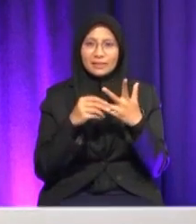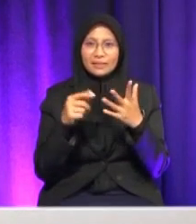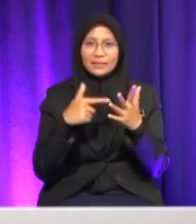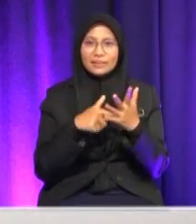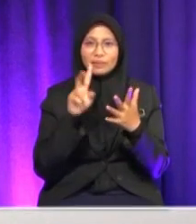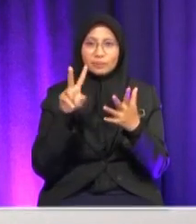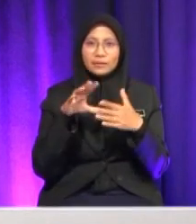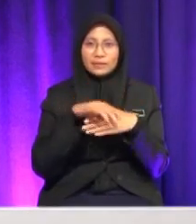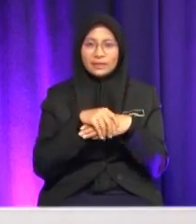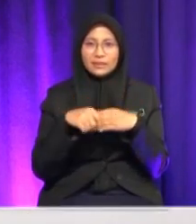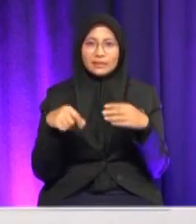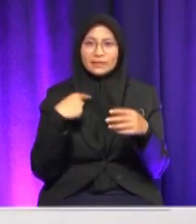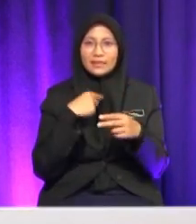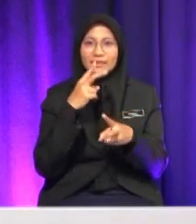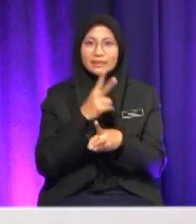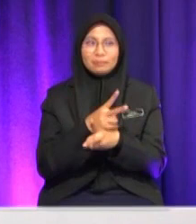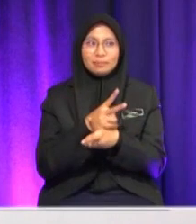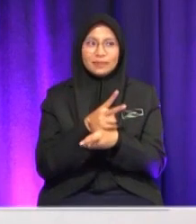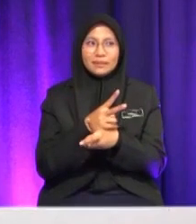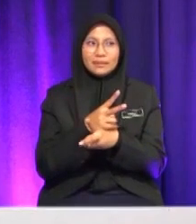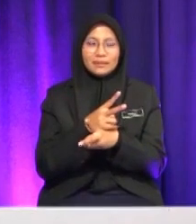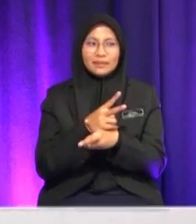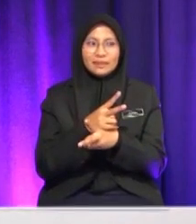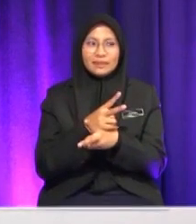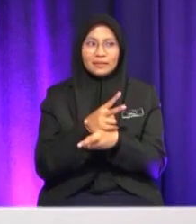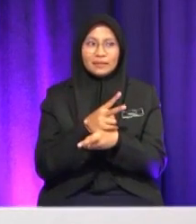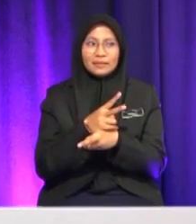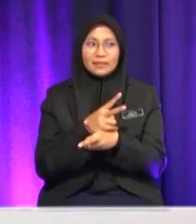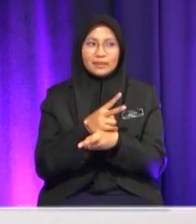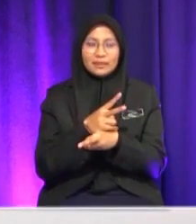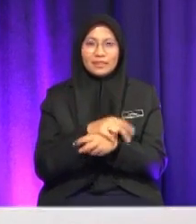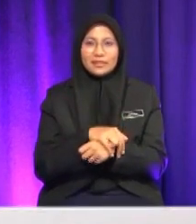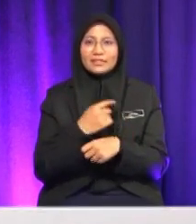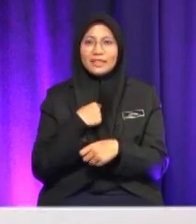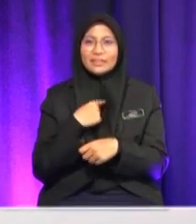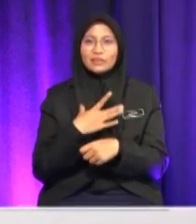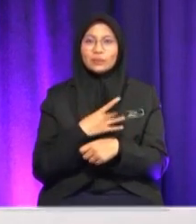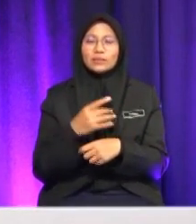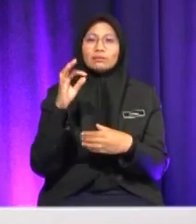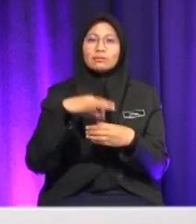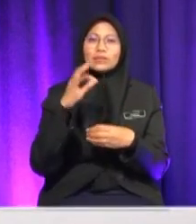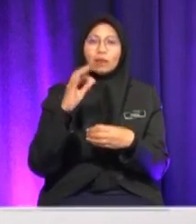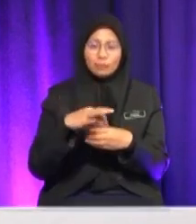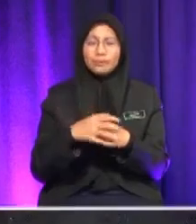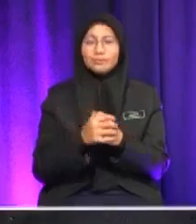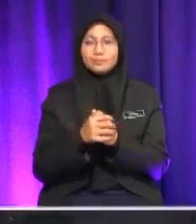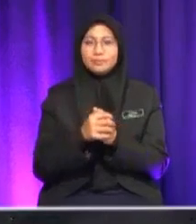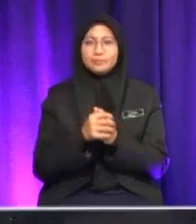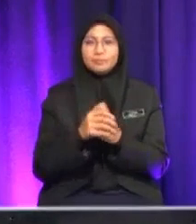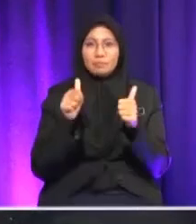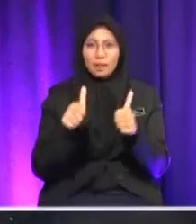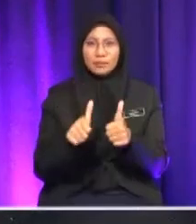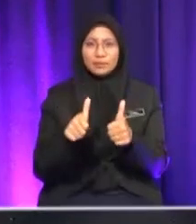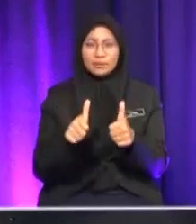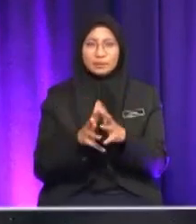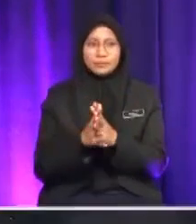mendabungkan. So setiap hari saya akan cuba untuk membuatkan amalan ini, amalan menabung. Ya, bagus. Menyimpan amalan ya. Amalan menabung.